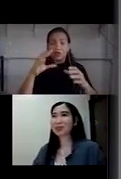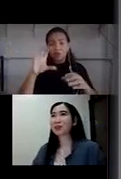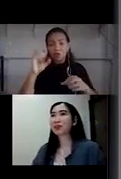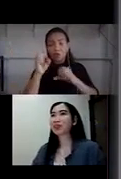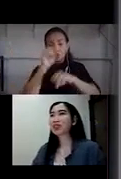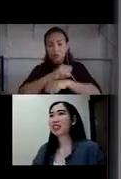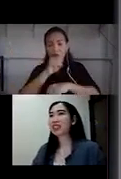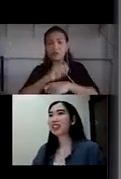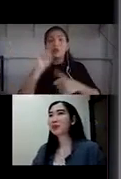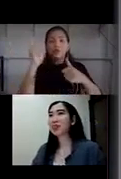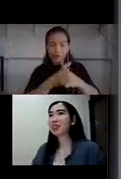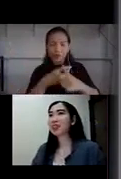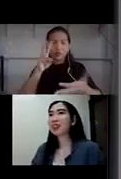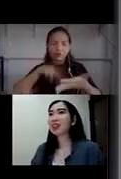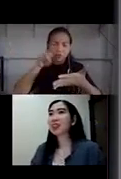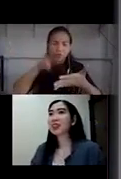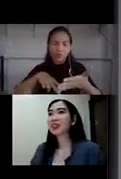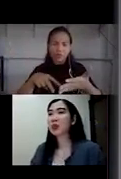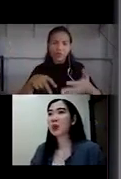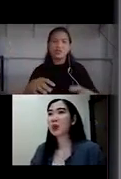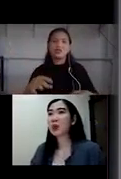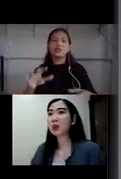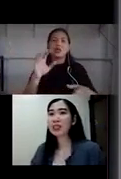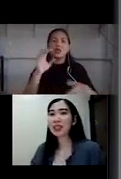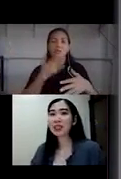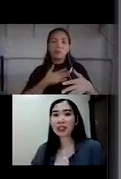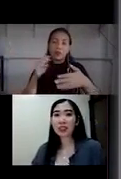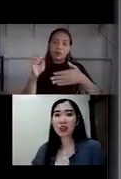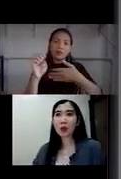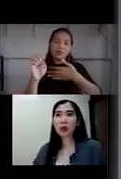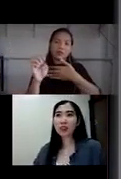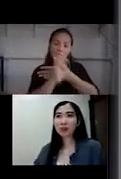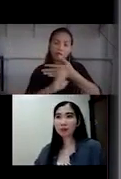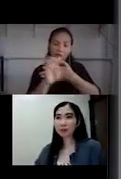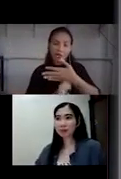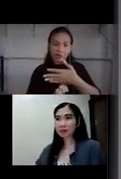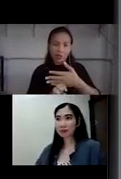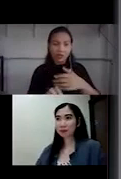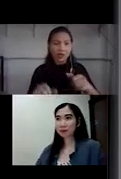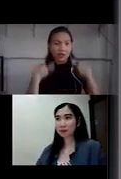ba? Okay? So to do that, click compose.